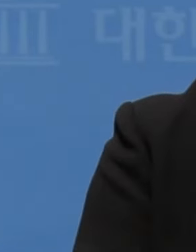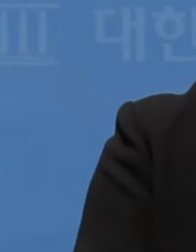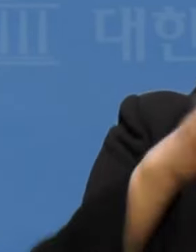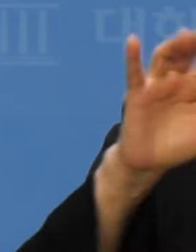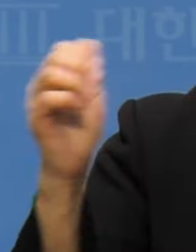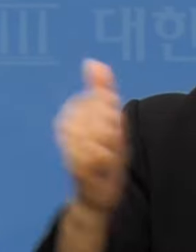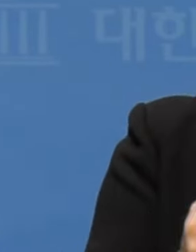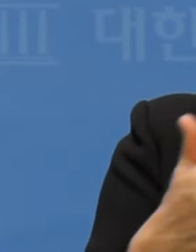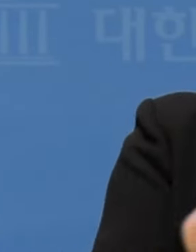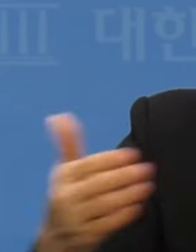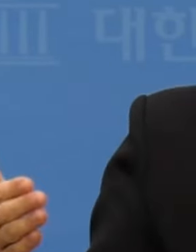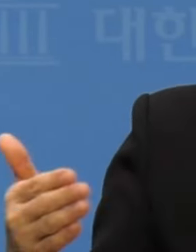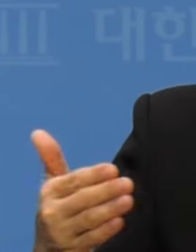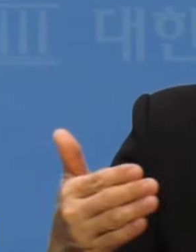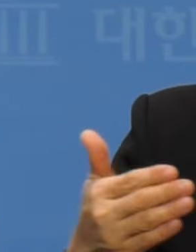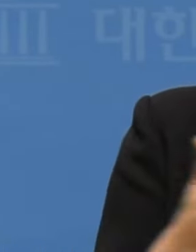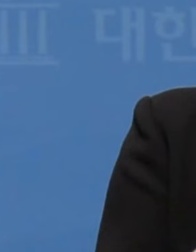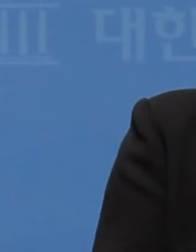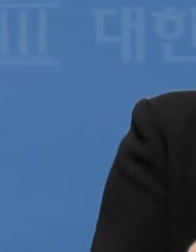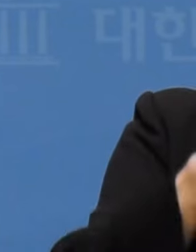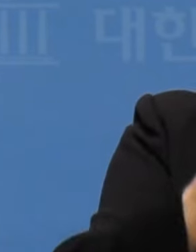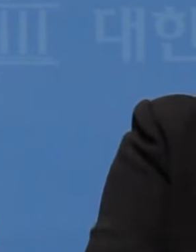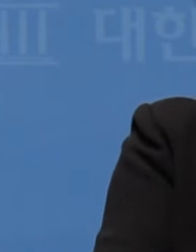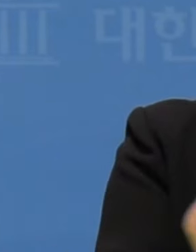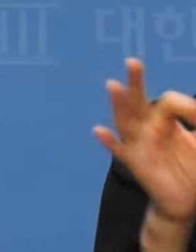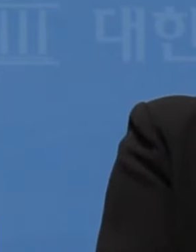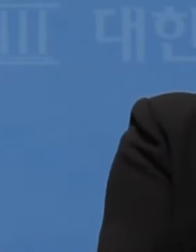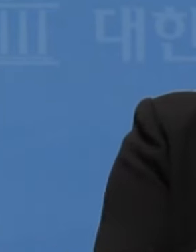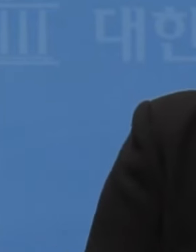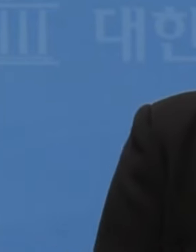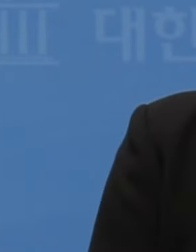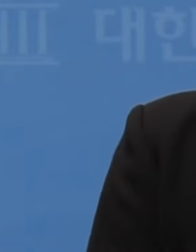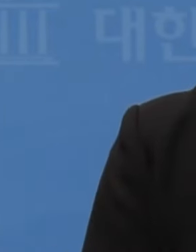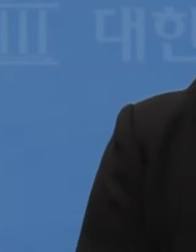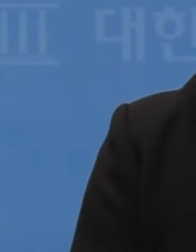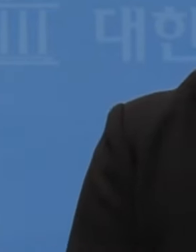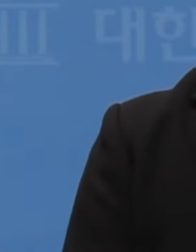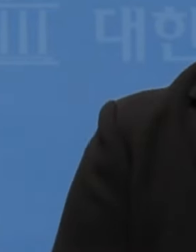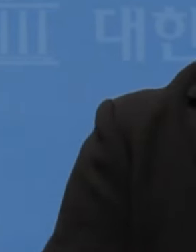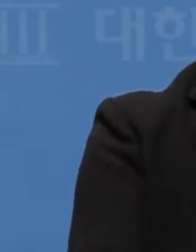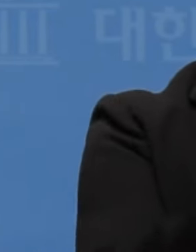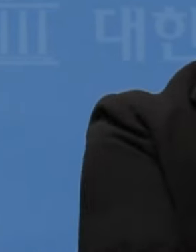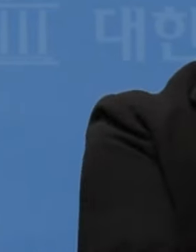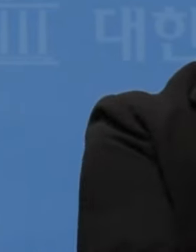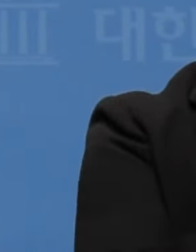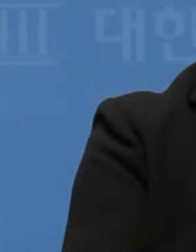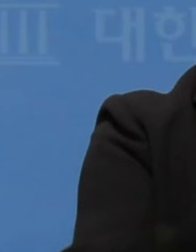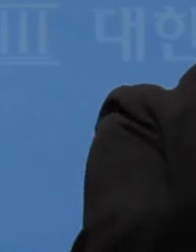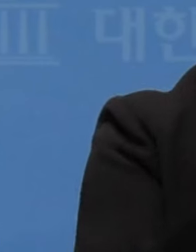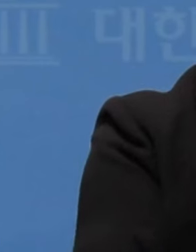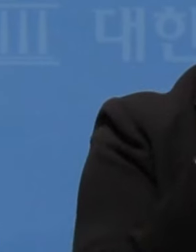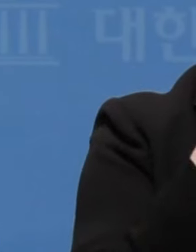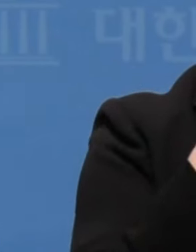국회가 종료되어감에 따라 자동 폐기될 위기에 놓여 있습니다. 발의만 해놓고 통과시키지